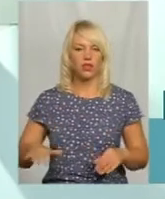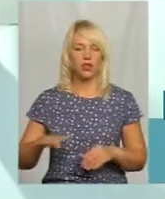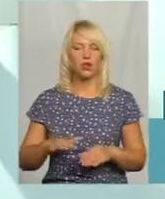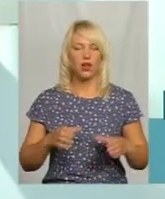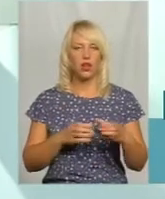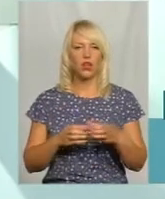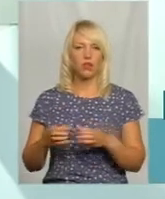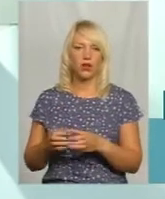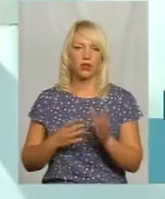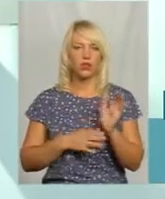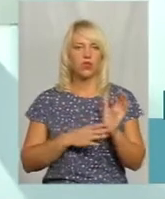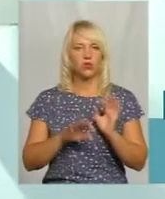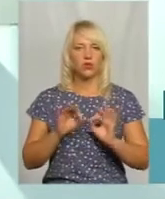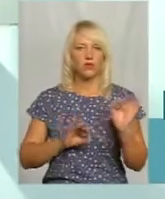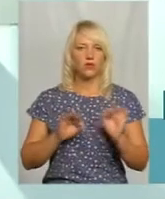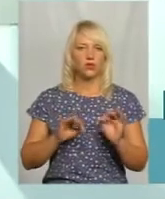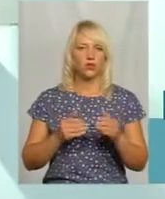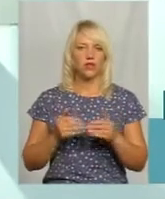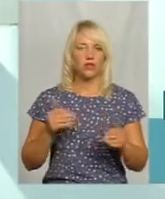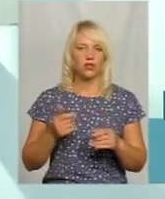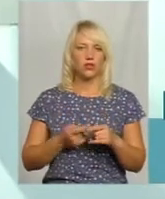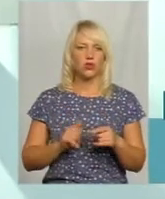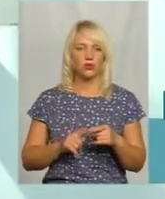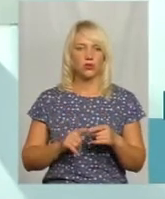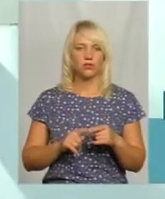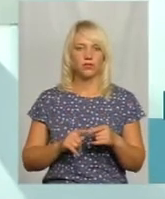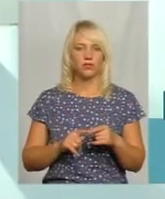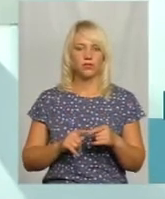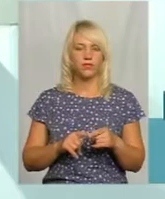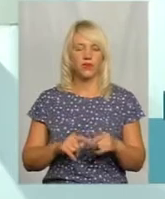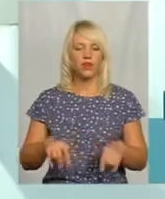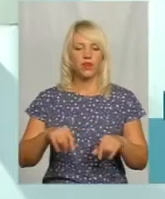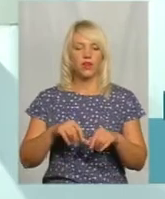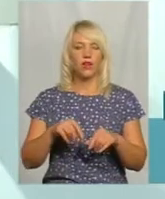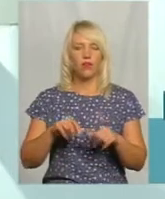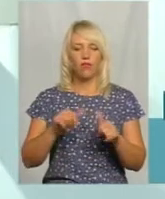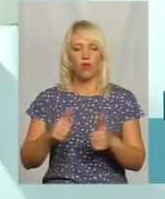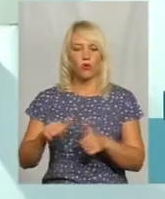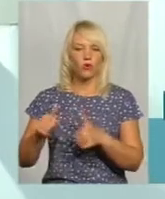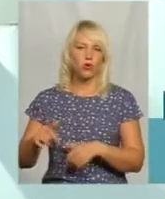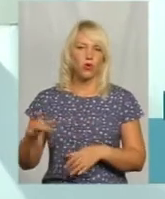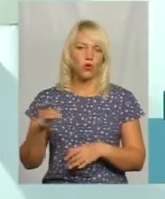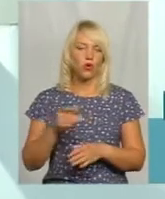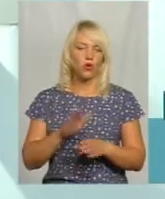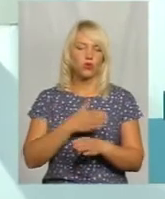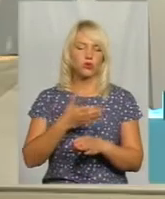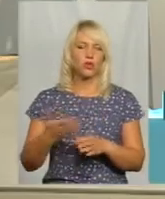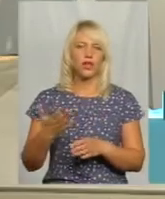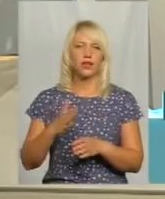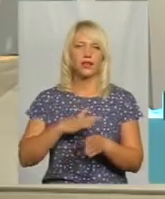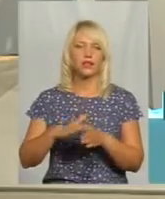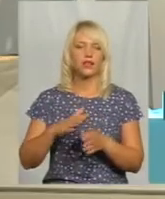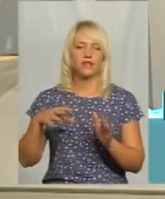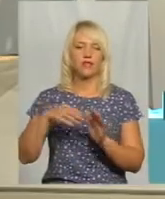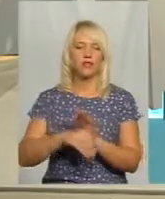громад 90% від того формульного розподілу, який здійснювався в межах області